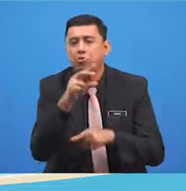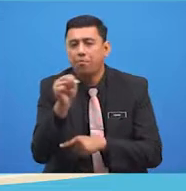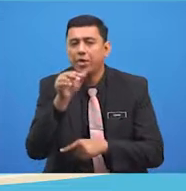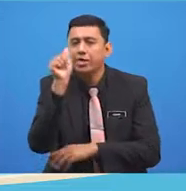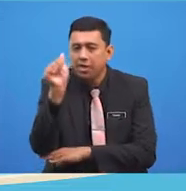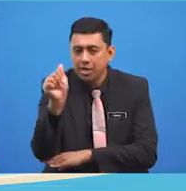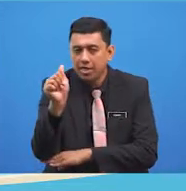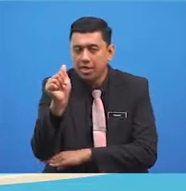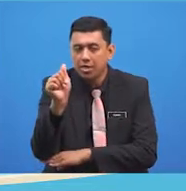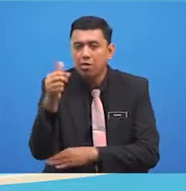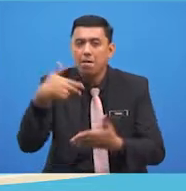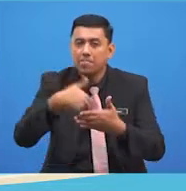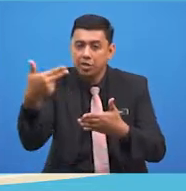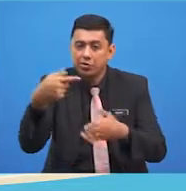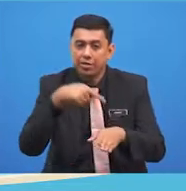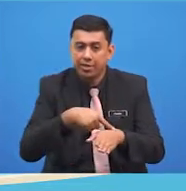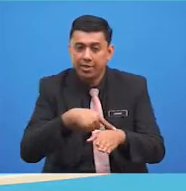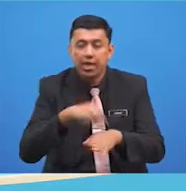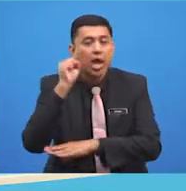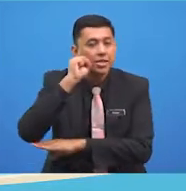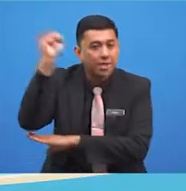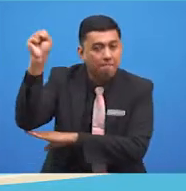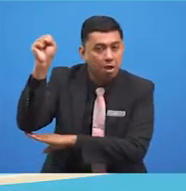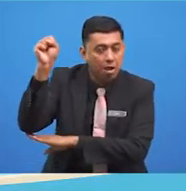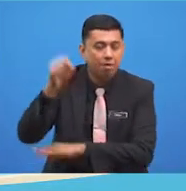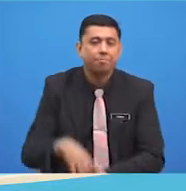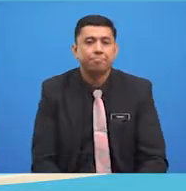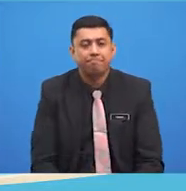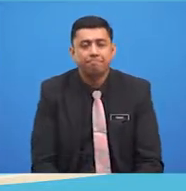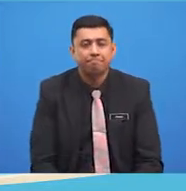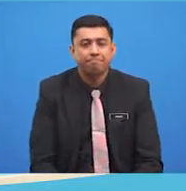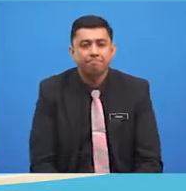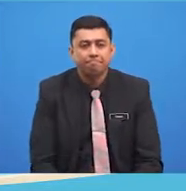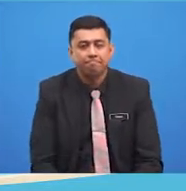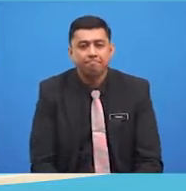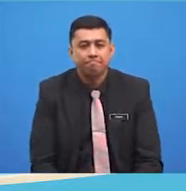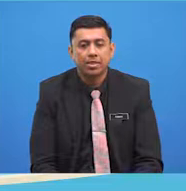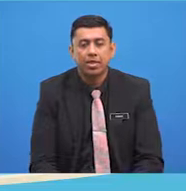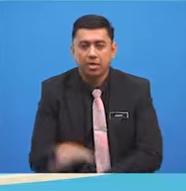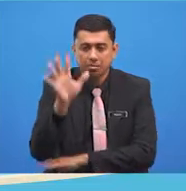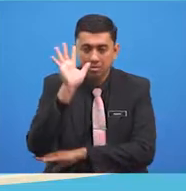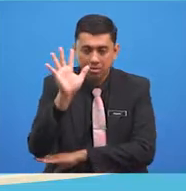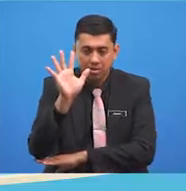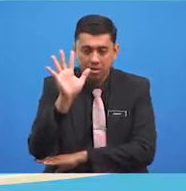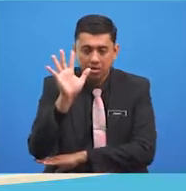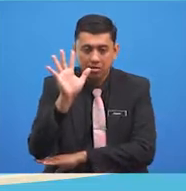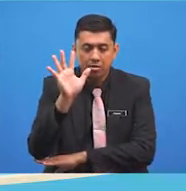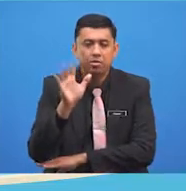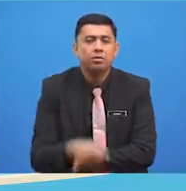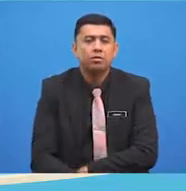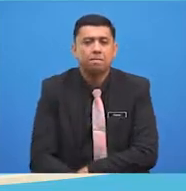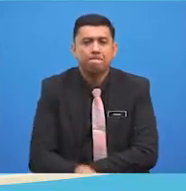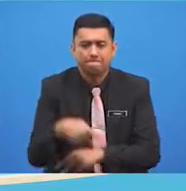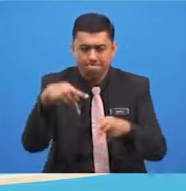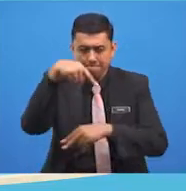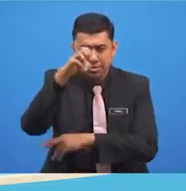ialah A, iaitu petroleum di luar pesisir pantai Sabah. Soalan kelima berkaitan dengan peta